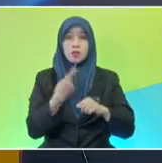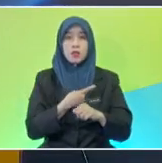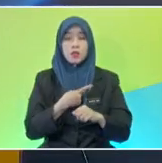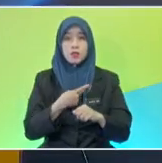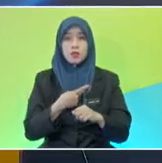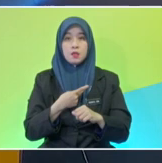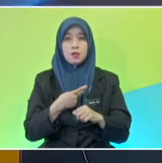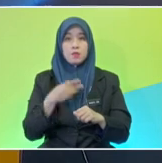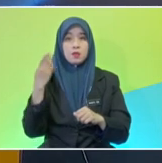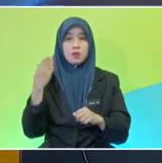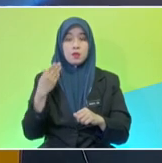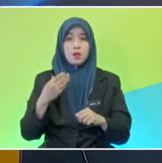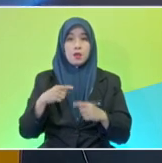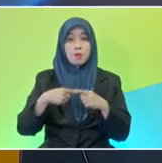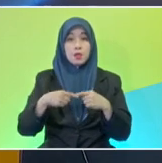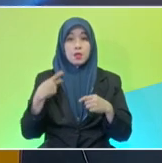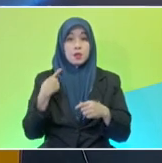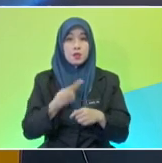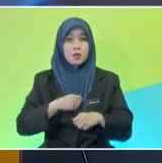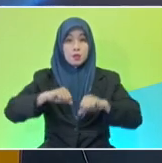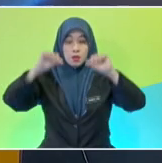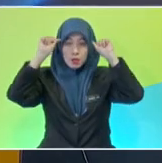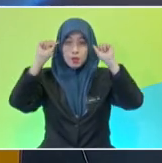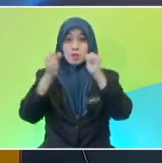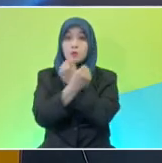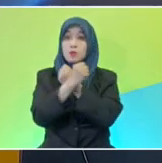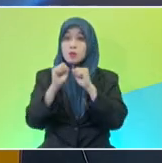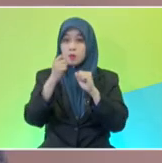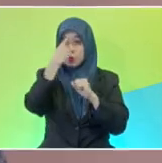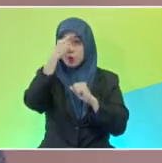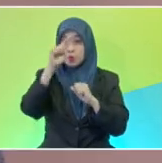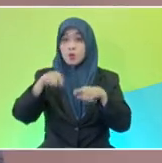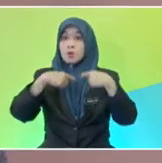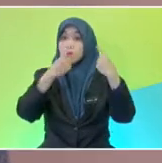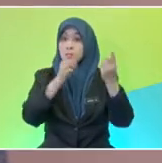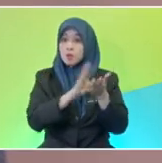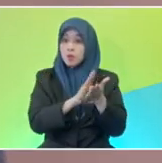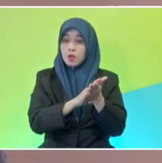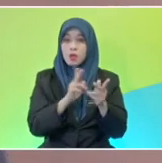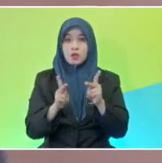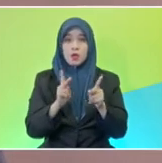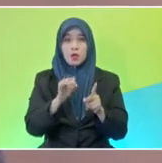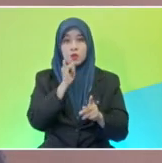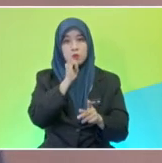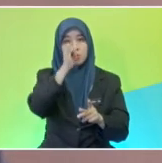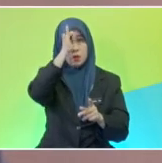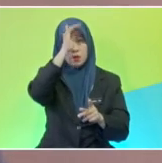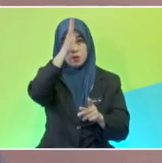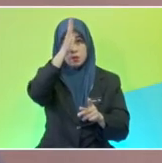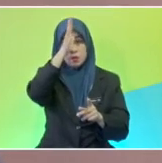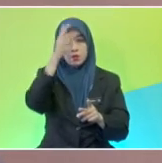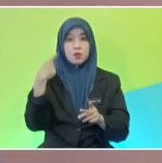rumah sana kan. Kalau kita mandi pagi tu, kita bersedia untuk pergi ke sekolah. Kalau untuk ibu bapa kita pula, bila mandi pagi